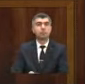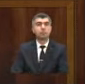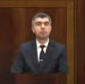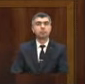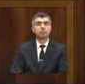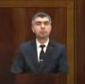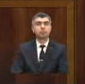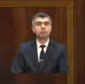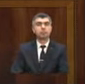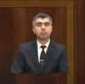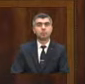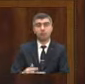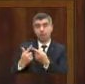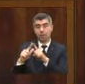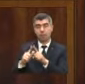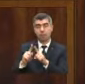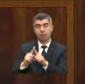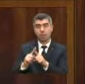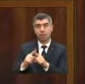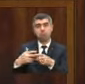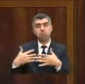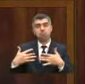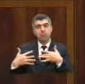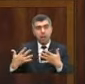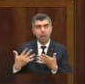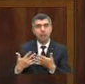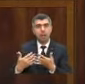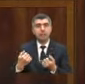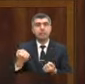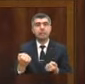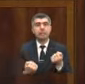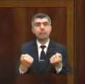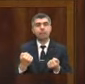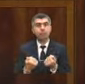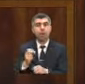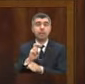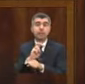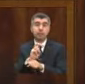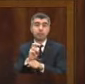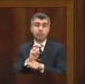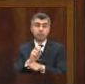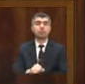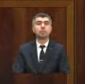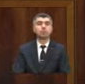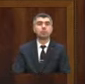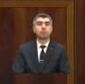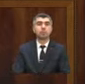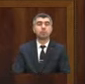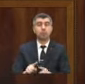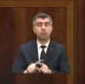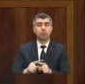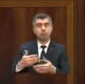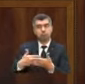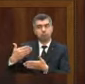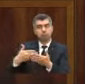تلك التي تهم فئات أخرى مثل الفنانين، سائقي سيارة الأجرة التي المشاورات معهم